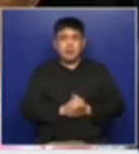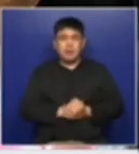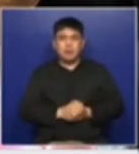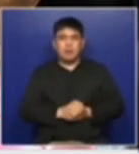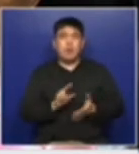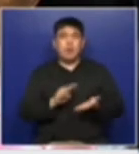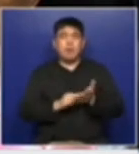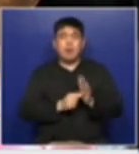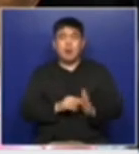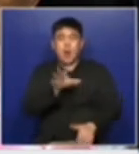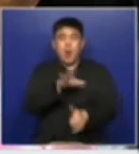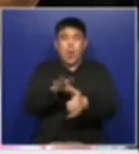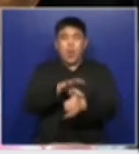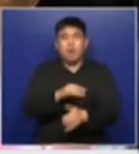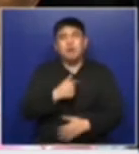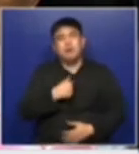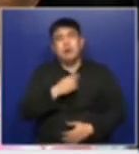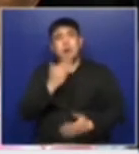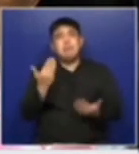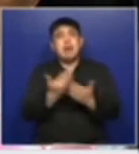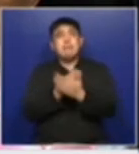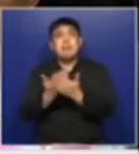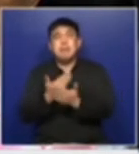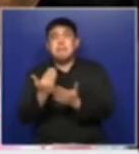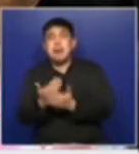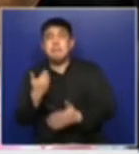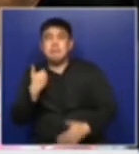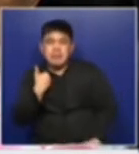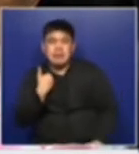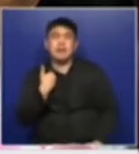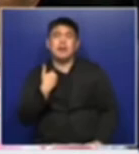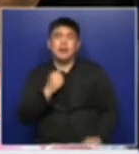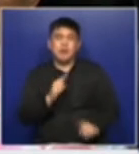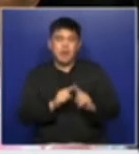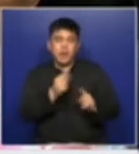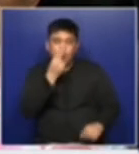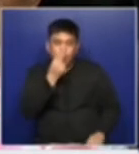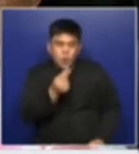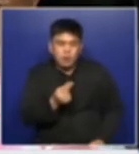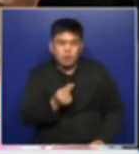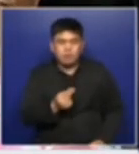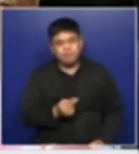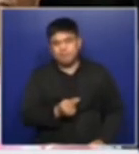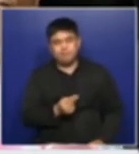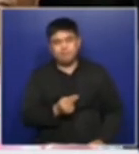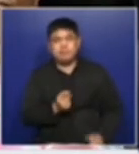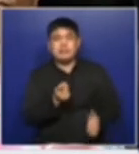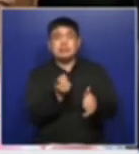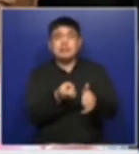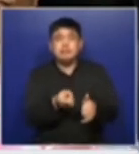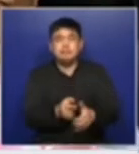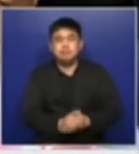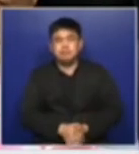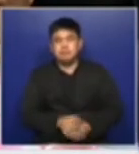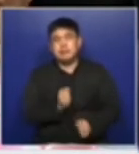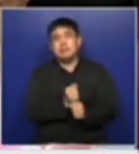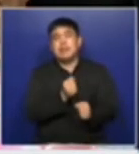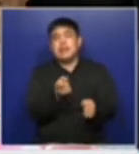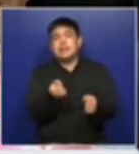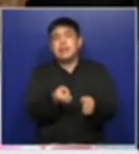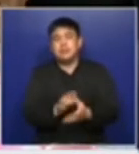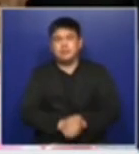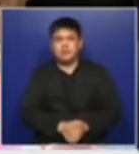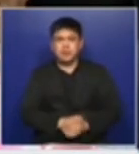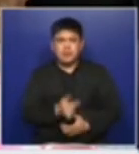เราว่ามันจะต้องเปลี่ยนแปลงเปลี่ยนแปลงเปลี่ยนแปลงแต่เวลาเอาจริงเนี่ยมันคือการปกติผมมาดูคำนิยามยังไงเอาใจ